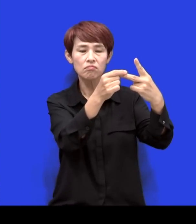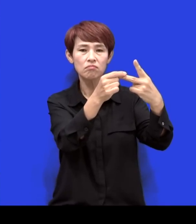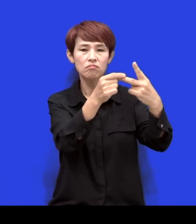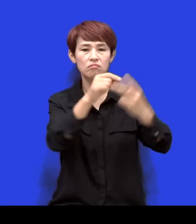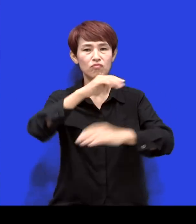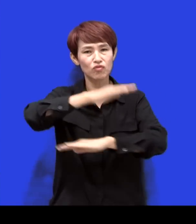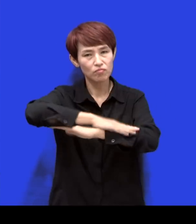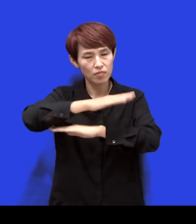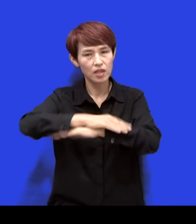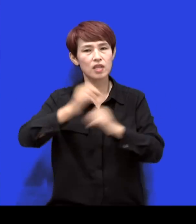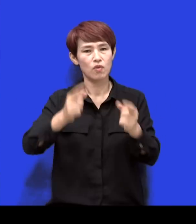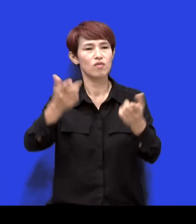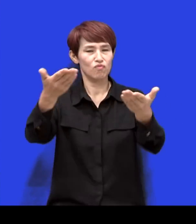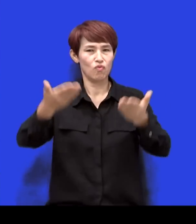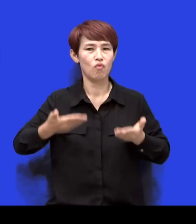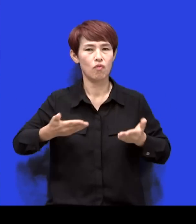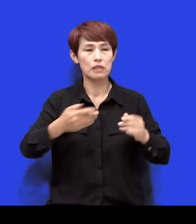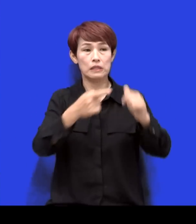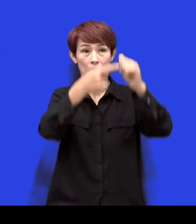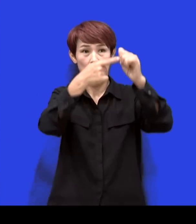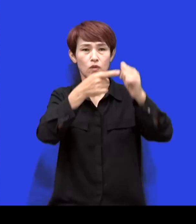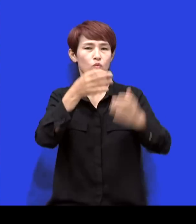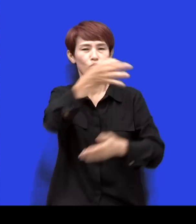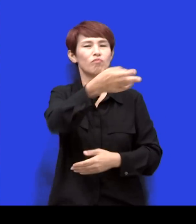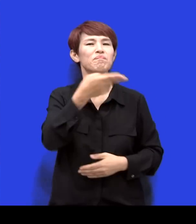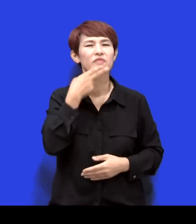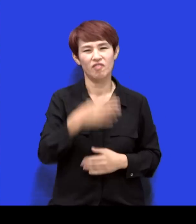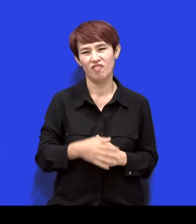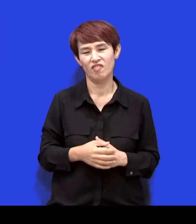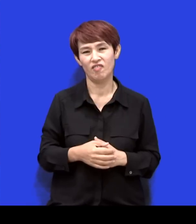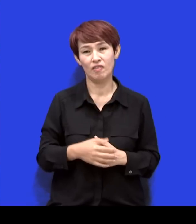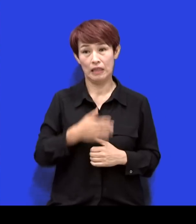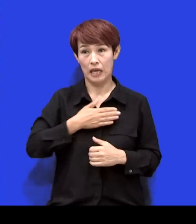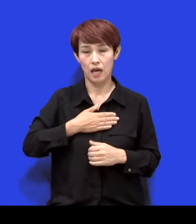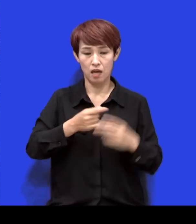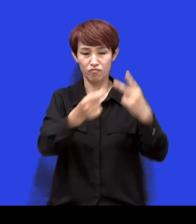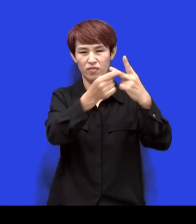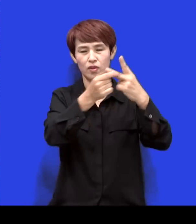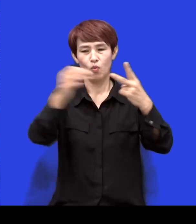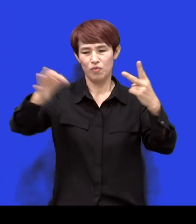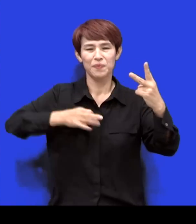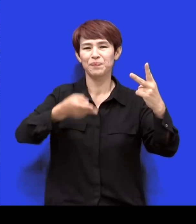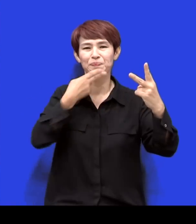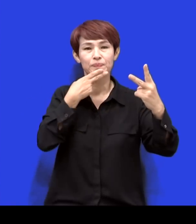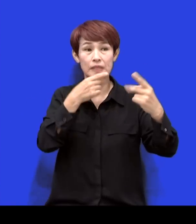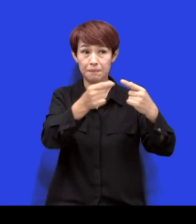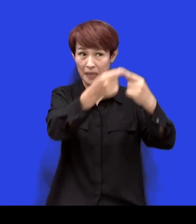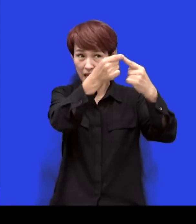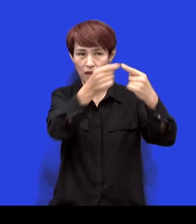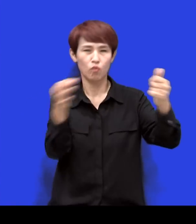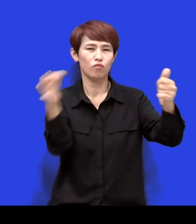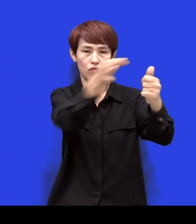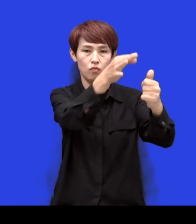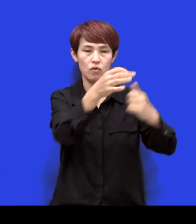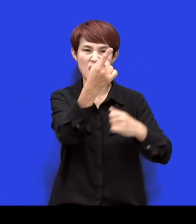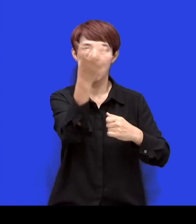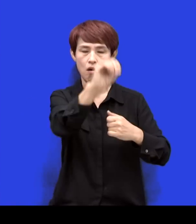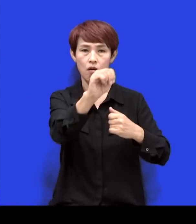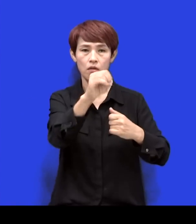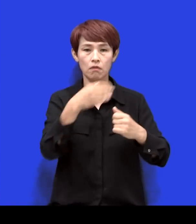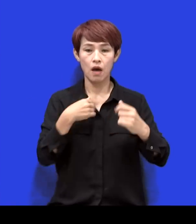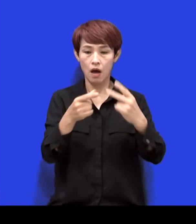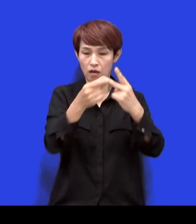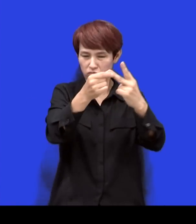제공. 예, 그래서 상금이 없습니다. 그냥 칭찬? 잘했어. 책이 나오는 거죠. 책이 예, 나오는 데뷔를 거죠. 하는 거고. 네네. 그런데 이제 저도